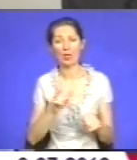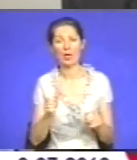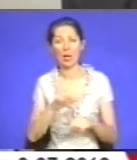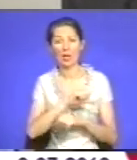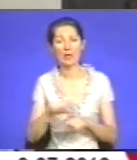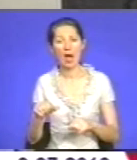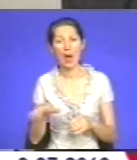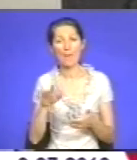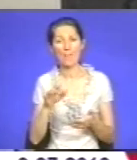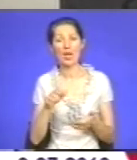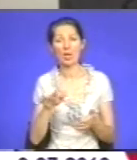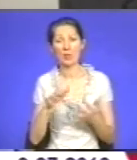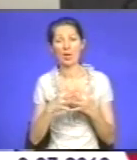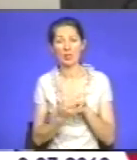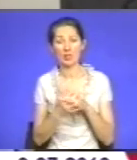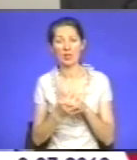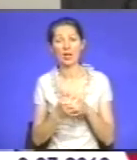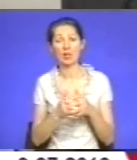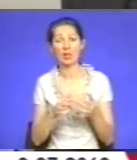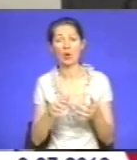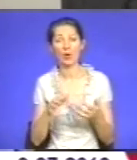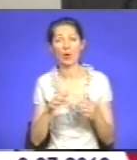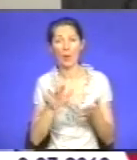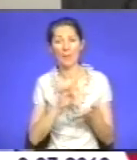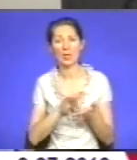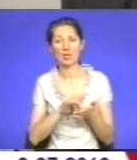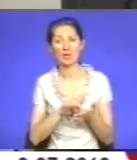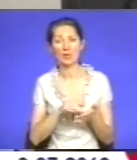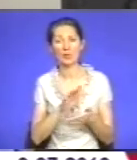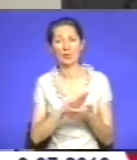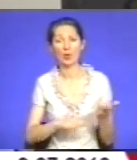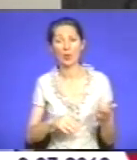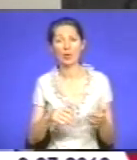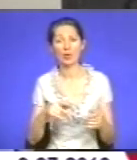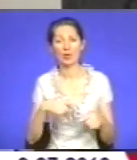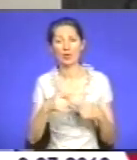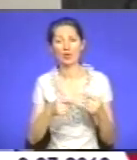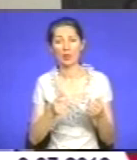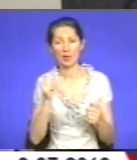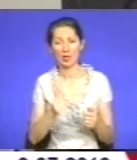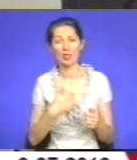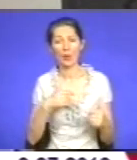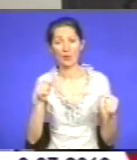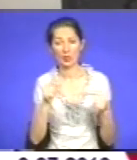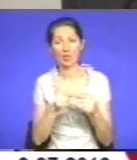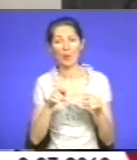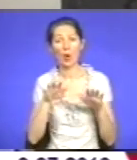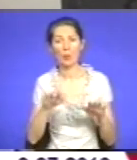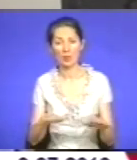межами населеного пункту, і тому впродовж наступних двох тижнів ми визначаємо безпосередньо